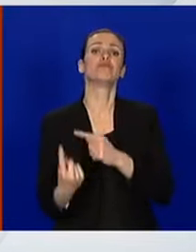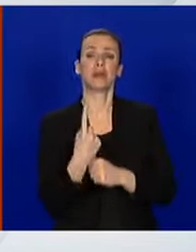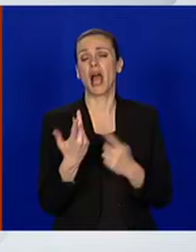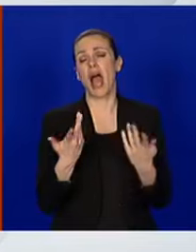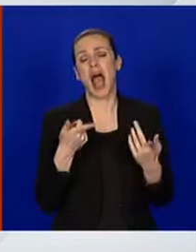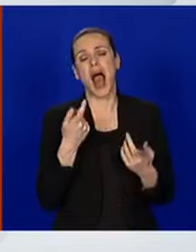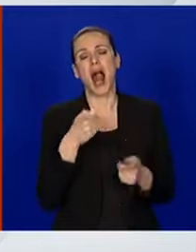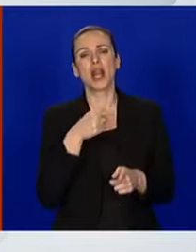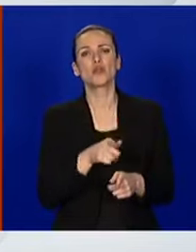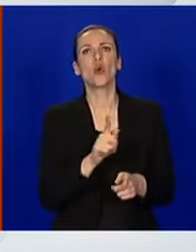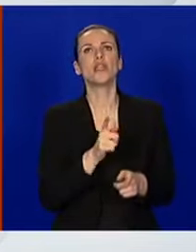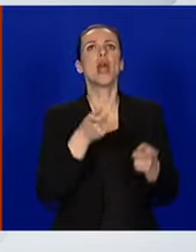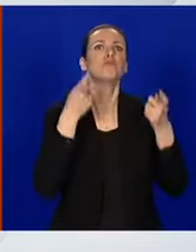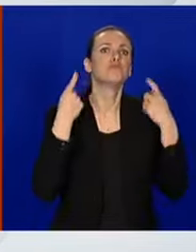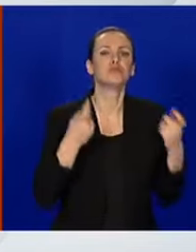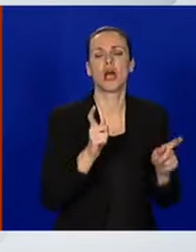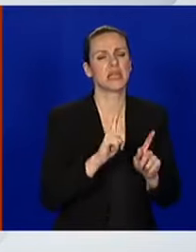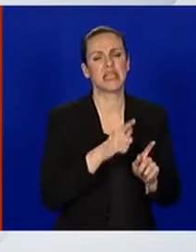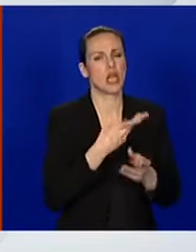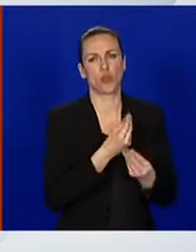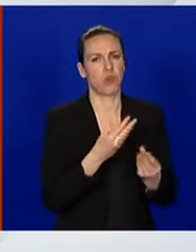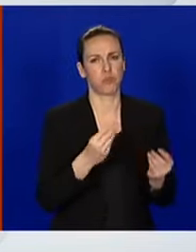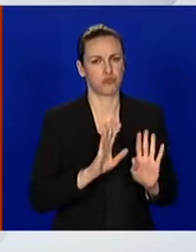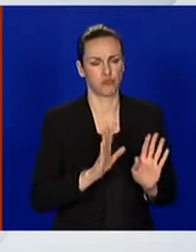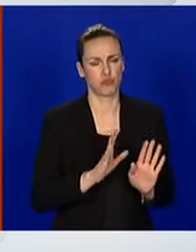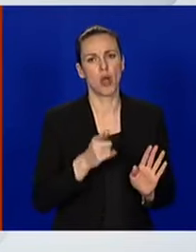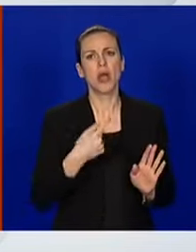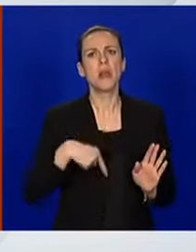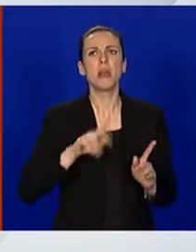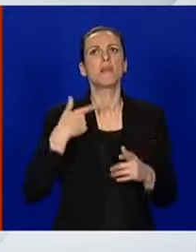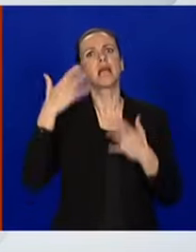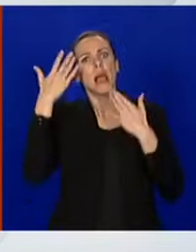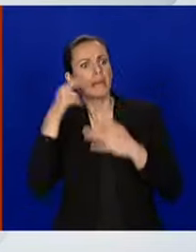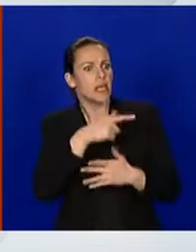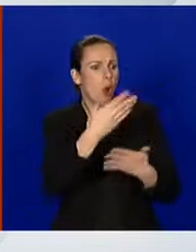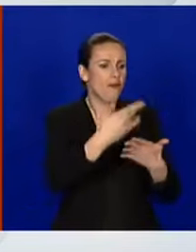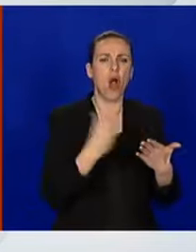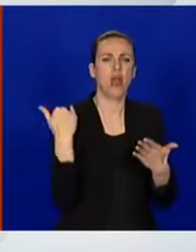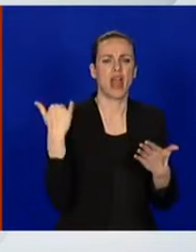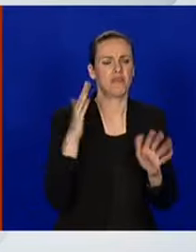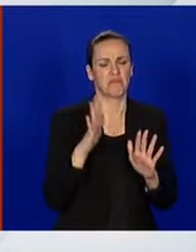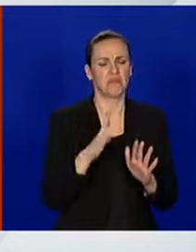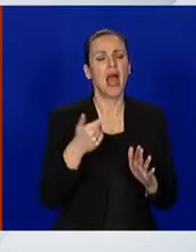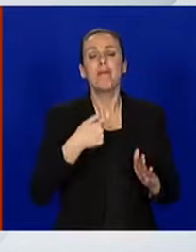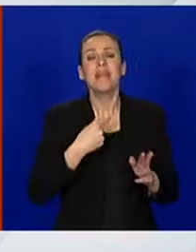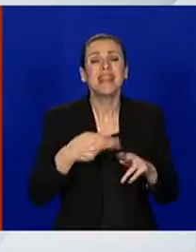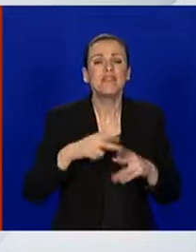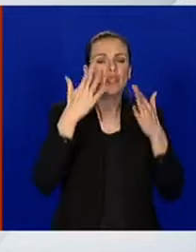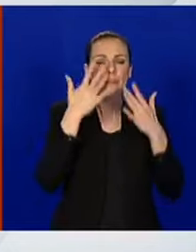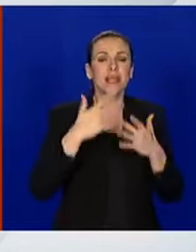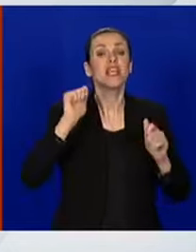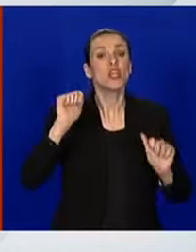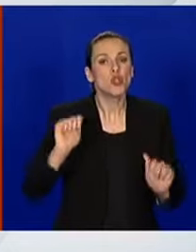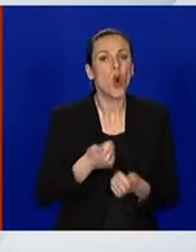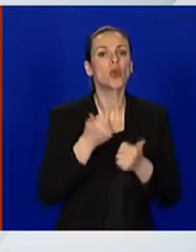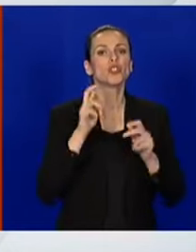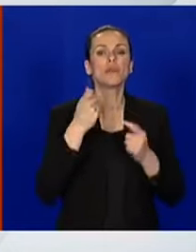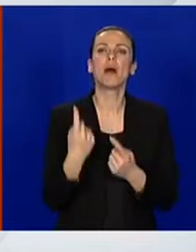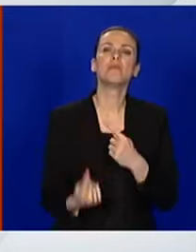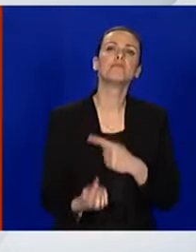nije brojka koja bi nas trebala zabrinjavati. Ono što mene najviše zabrinjava, to je da još uvijek postoje ljudi